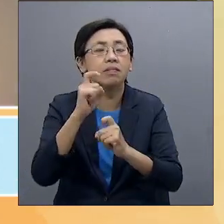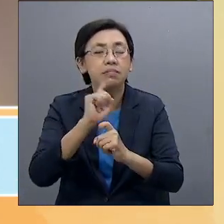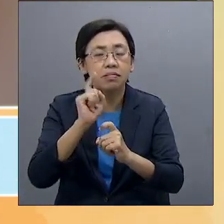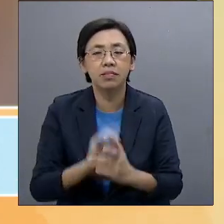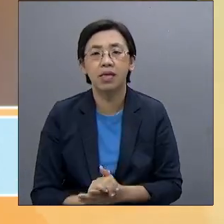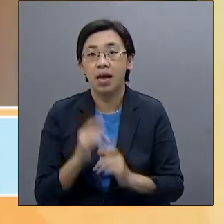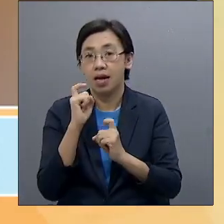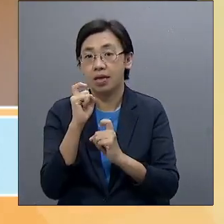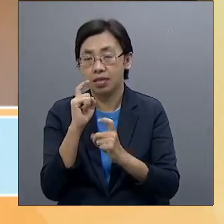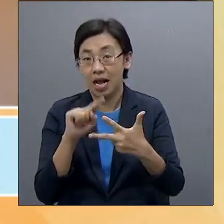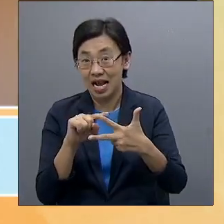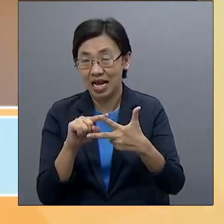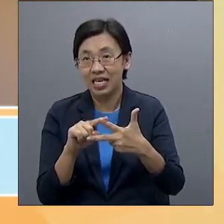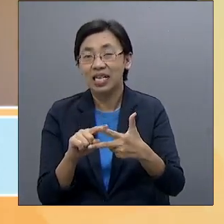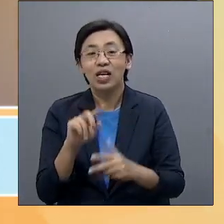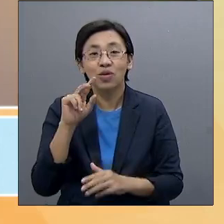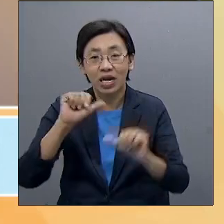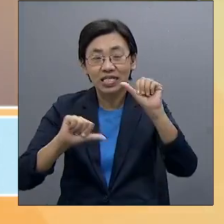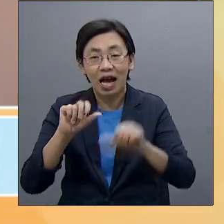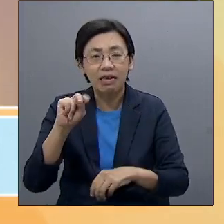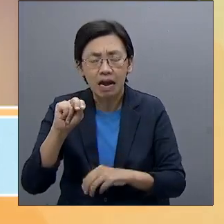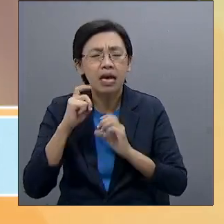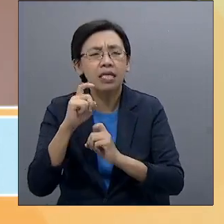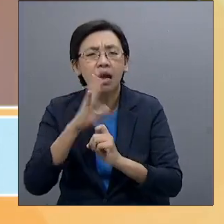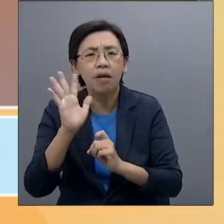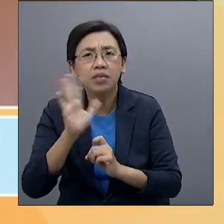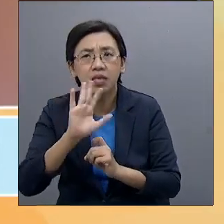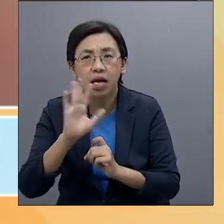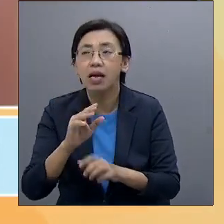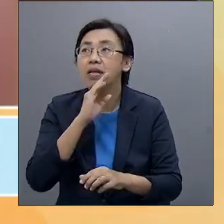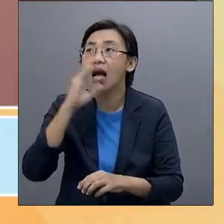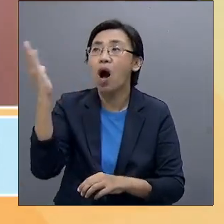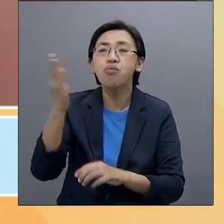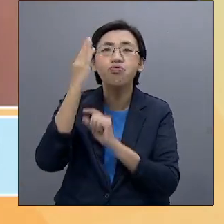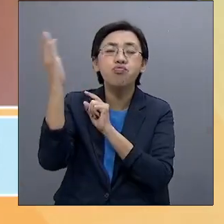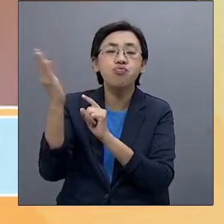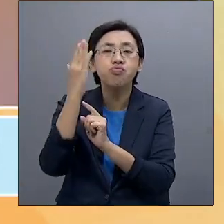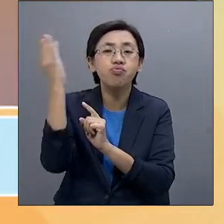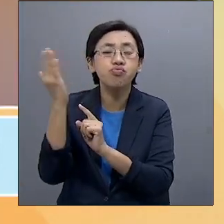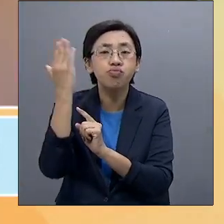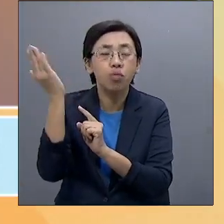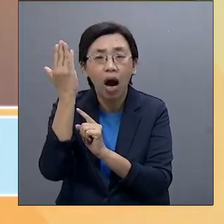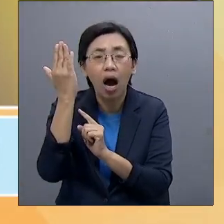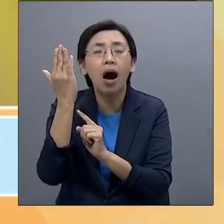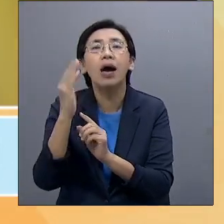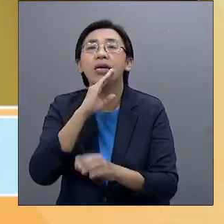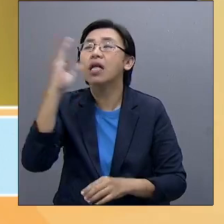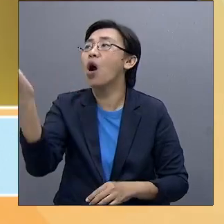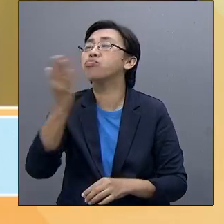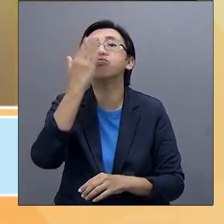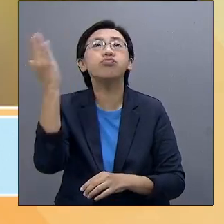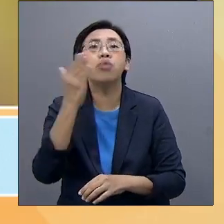ตัวมันเองไม่มีอันตรายแต่ว่าอันตรายของมันเนี่ยเกิดจากการที่มันไปแทนที่อากาศ คร ับอย่างที่ผมบอกไว้ว่าในอากาศปกติมีไนโต